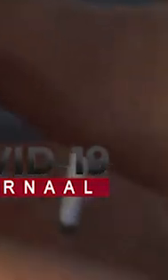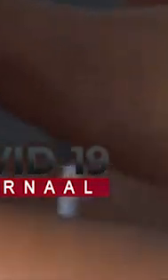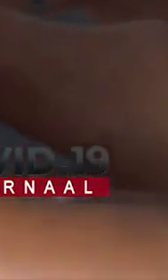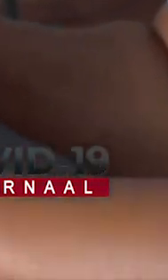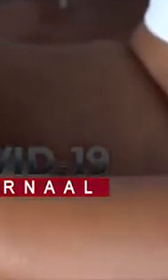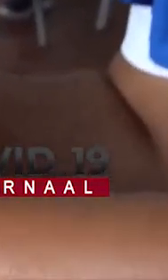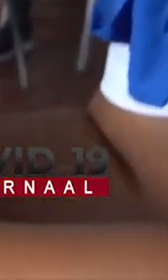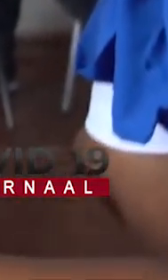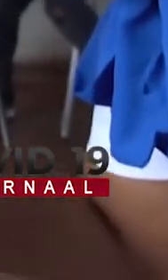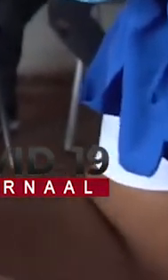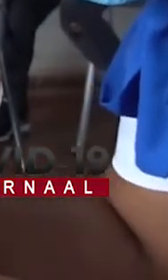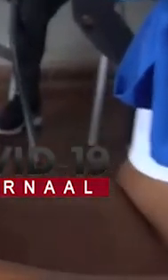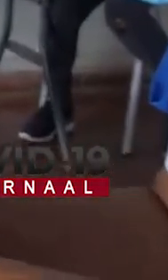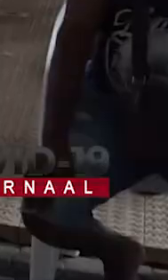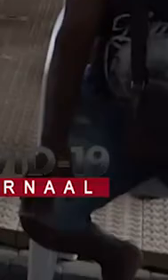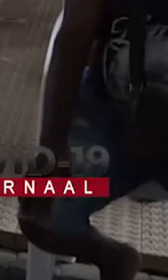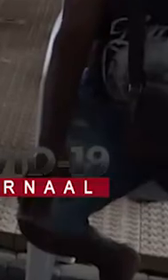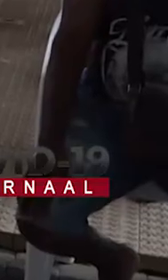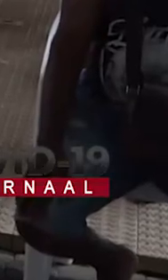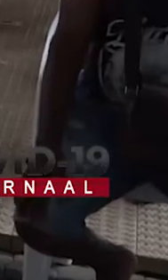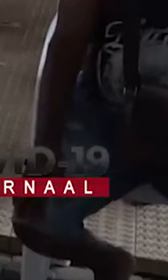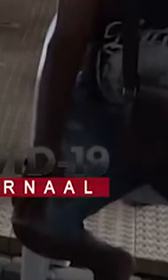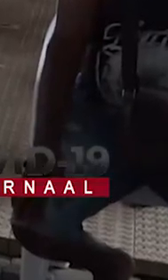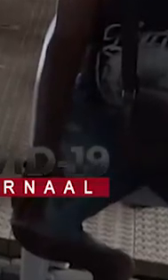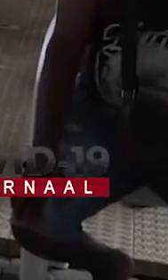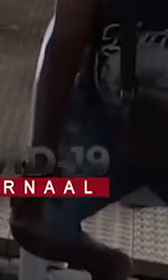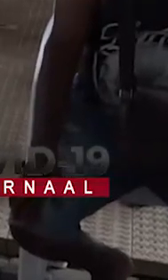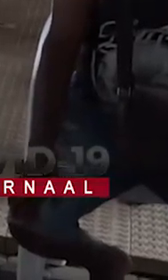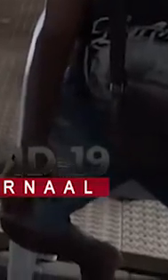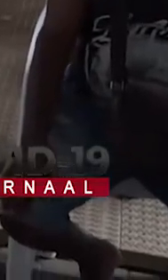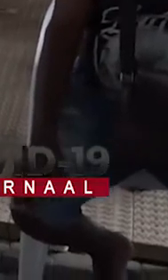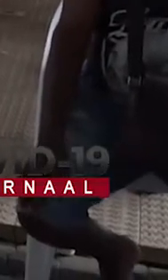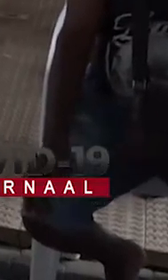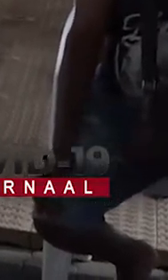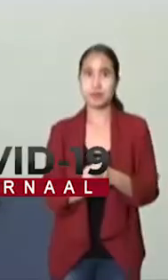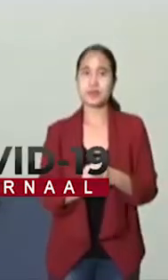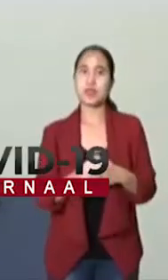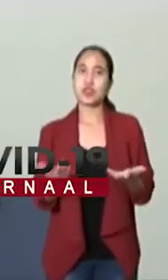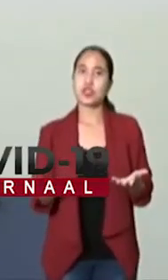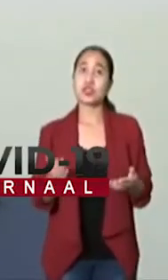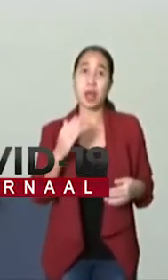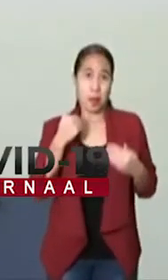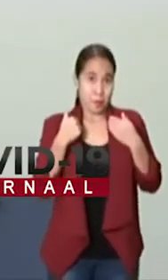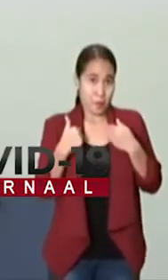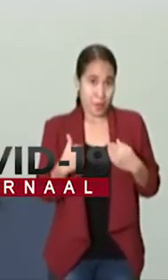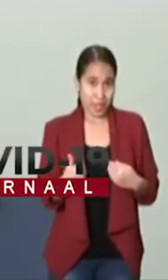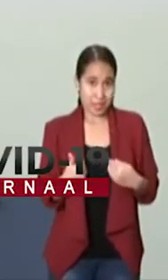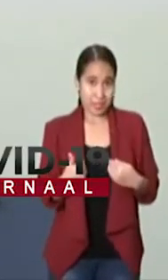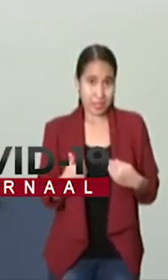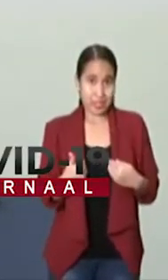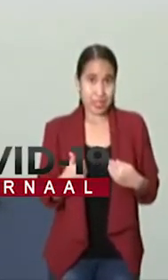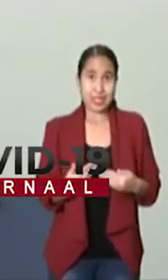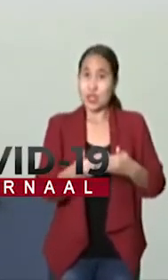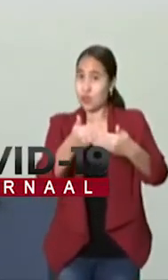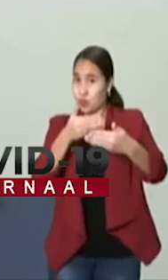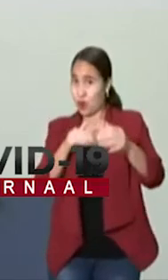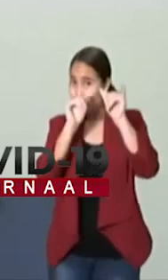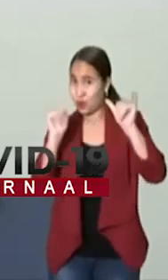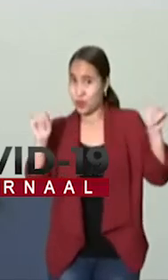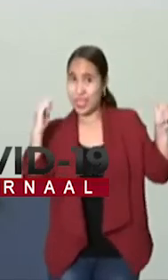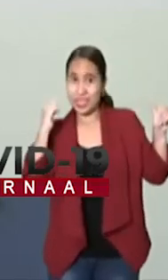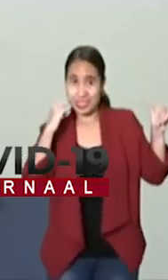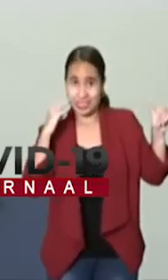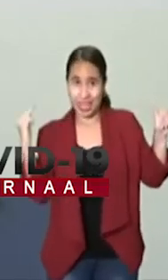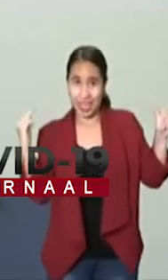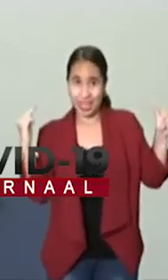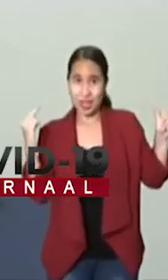desma sawan tik aspoiti fos de fesikon umos go na